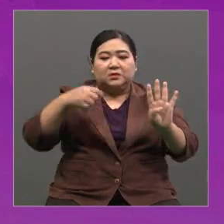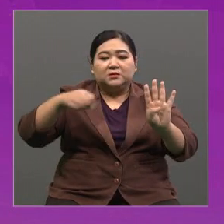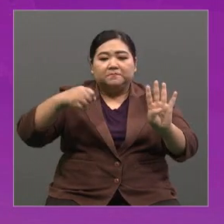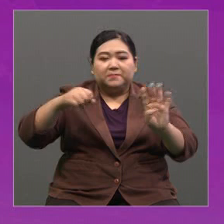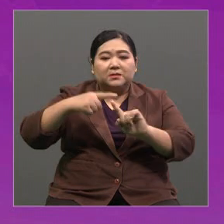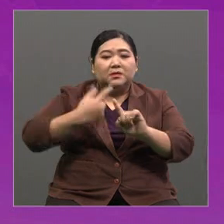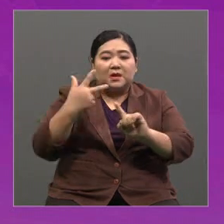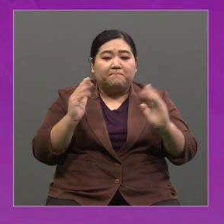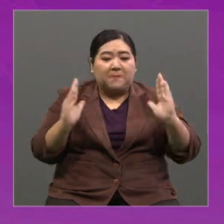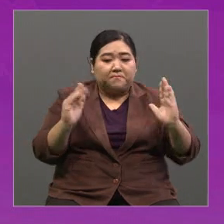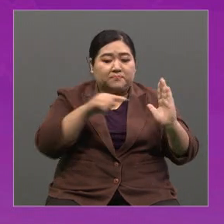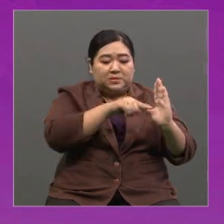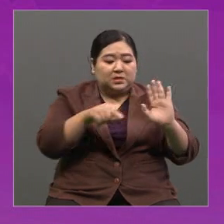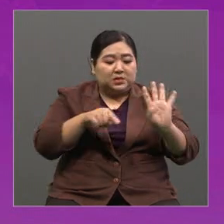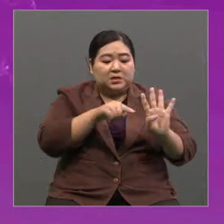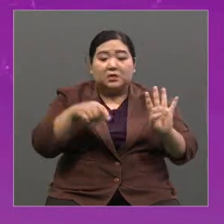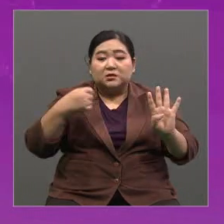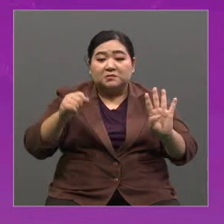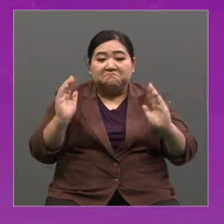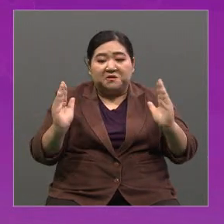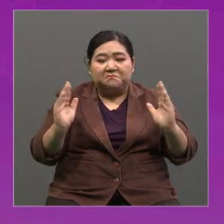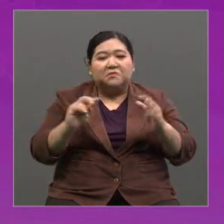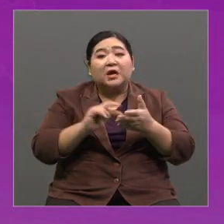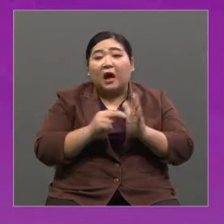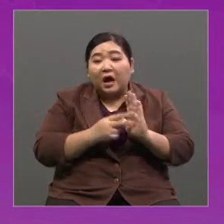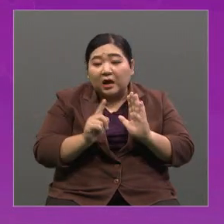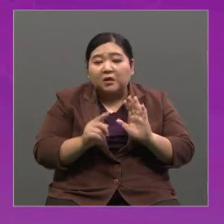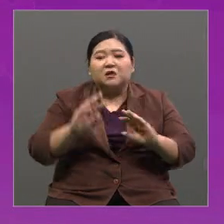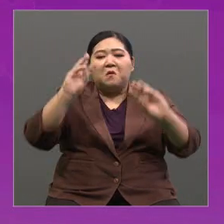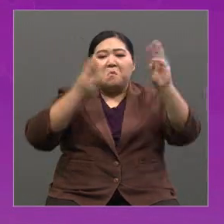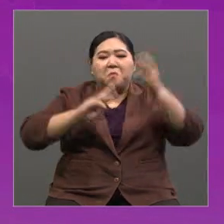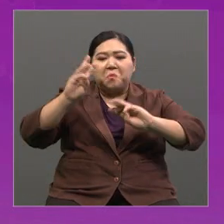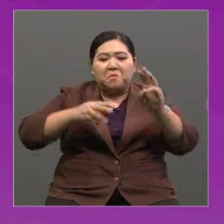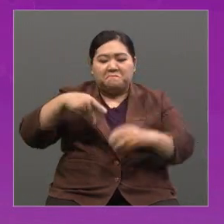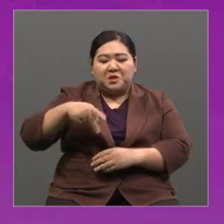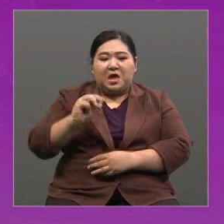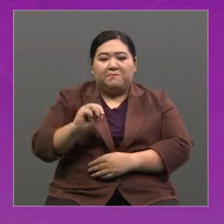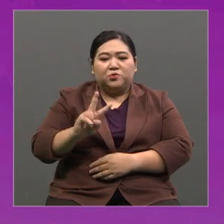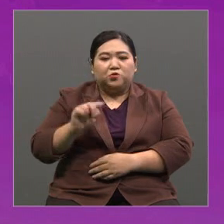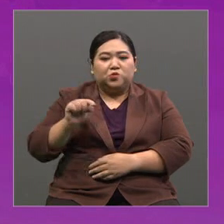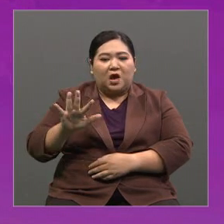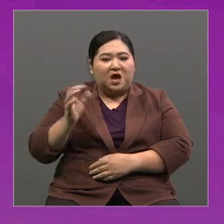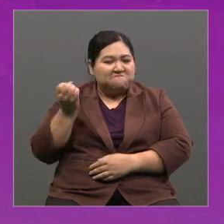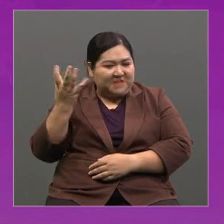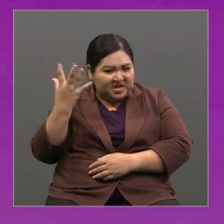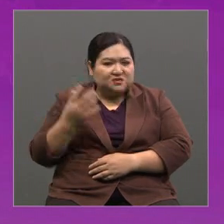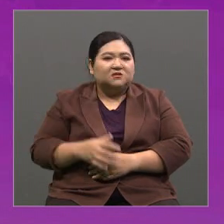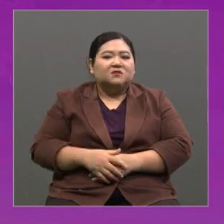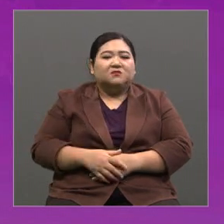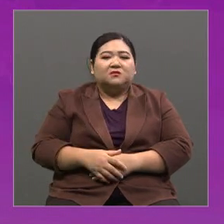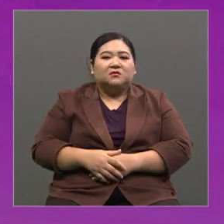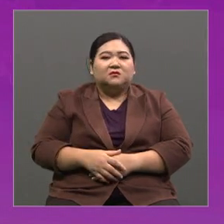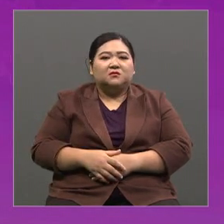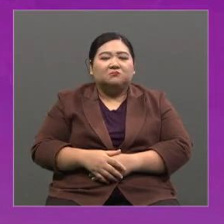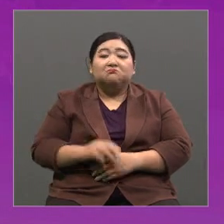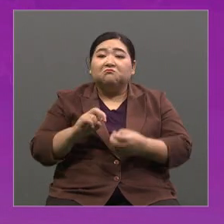ช่วงเนี้จะเป็นช่งที่ermoลพิษเรื่ของฝุ่น PM2.5 จะเยอะมาก PM2.5 เยอะแบนี้ทำให้ค